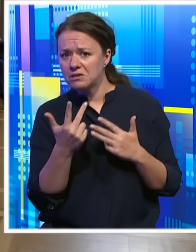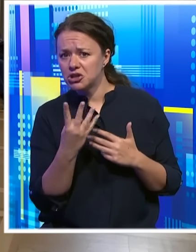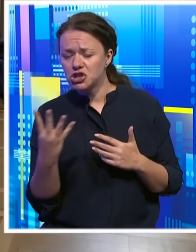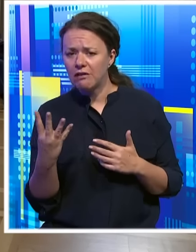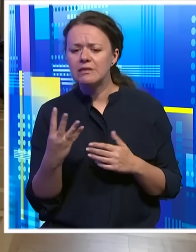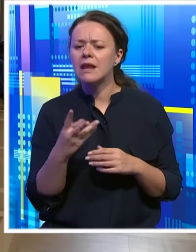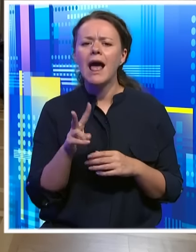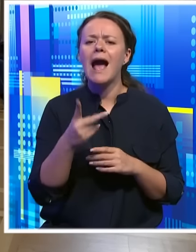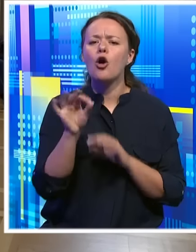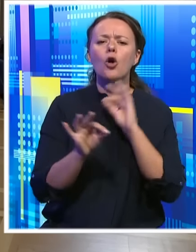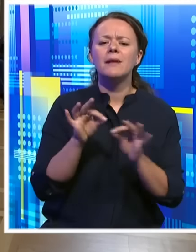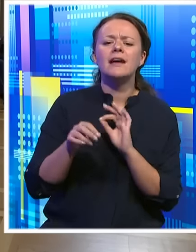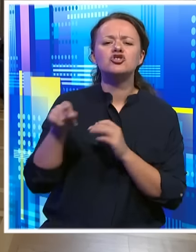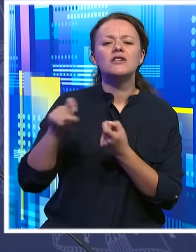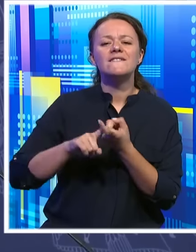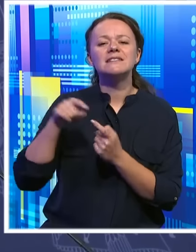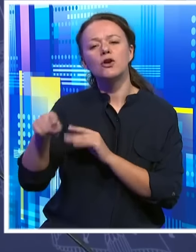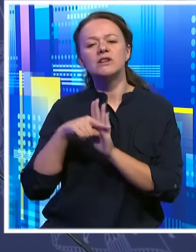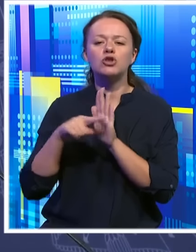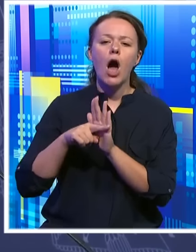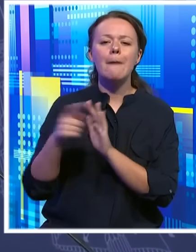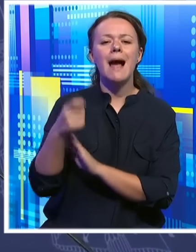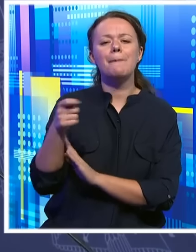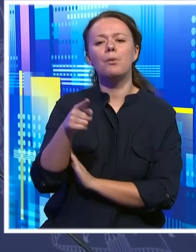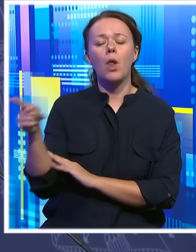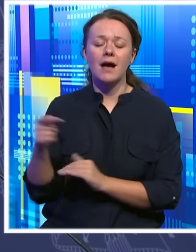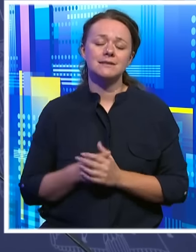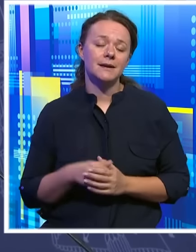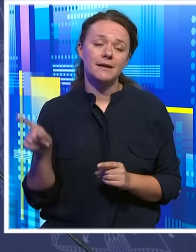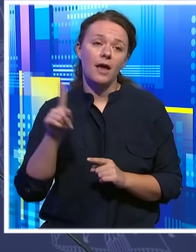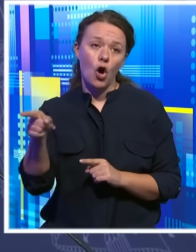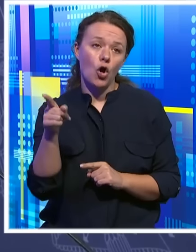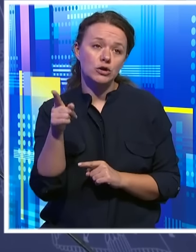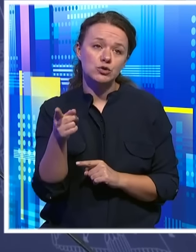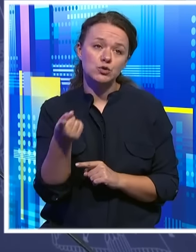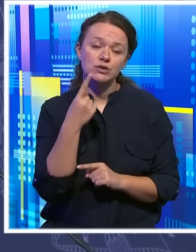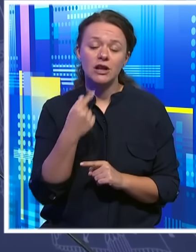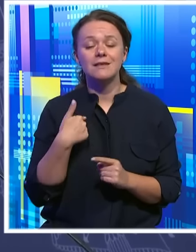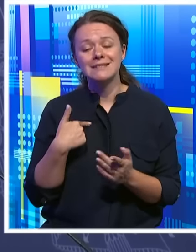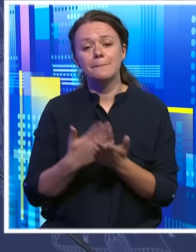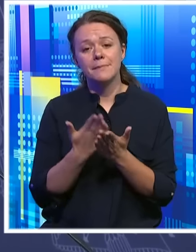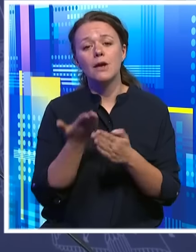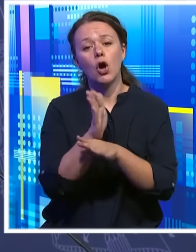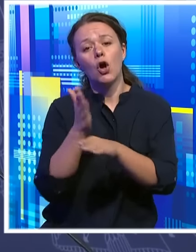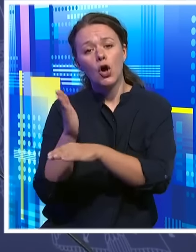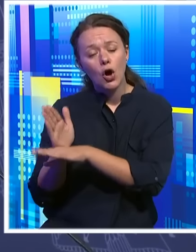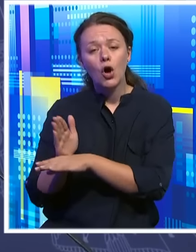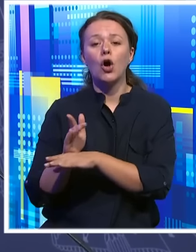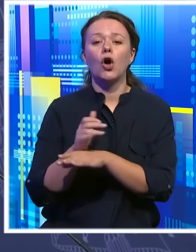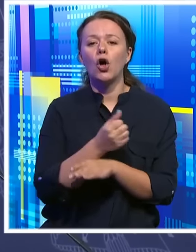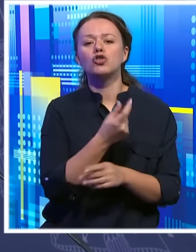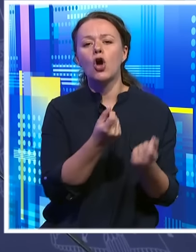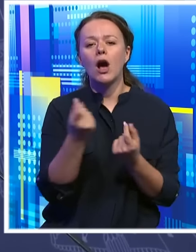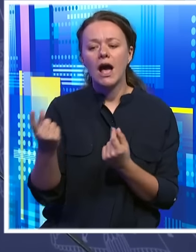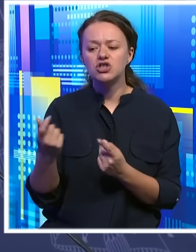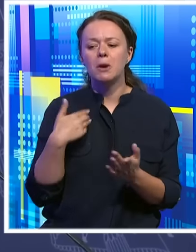vid manipulacije? Hvala. Ne, oni su hteli da kažu da sam prisustvovao raznim događajima, te da sam govorio toliko puta za neke